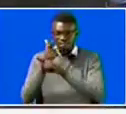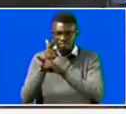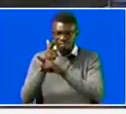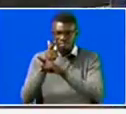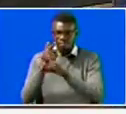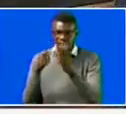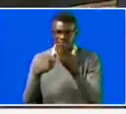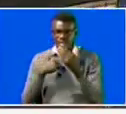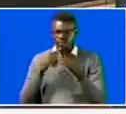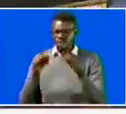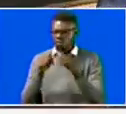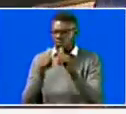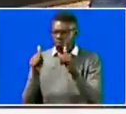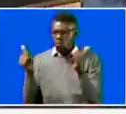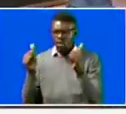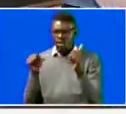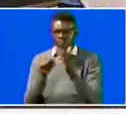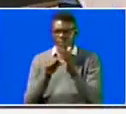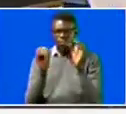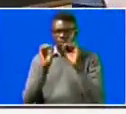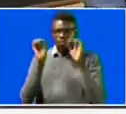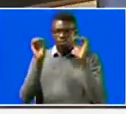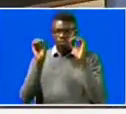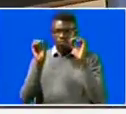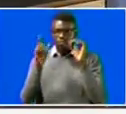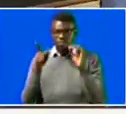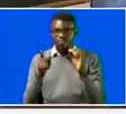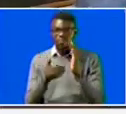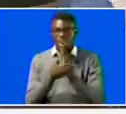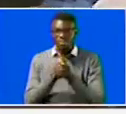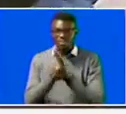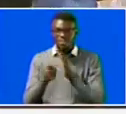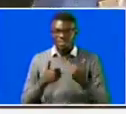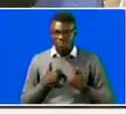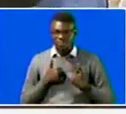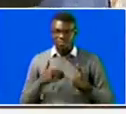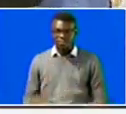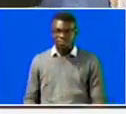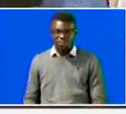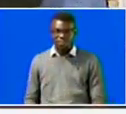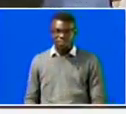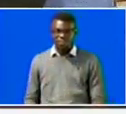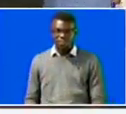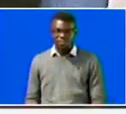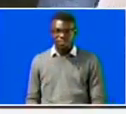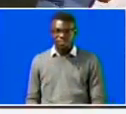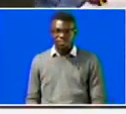vibaya. Najikakamua. Wangangana. Mutalipa kibarua. Waje kutuchukulia kazi.